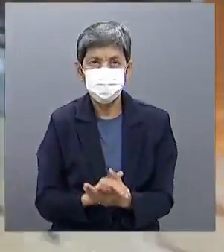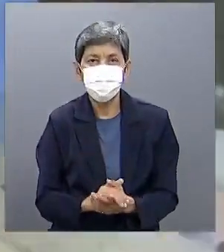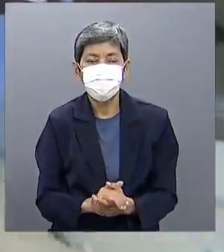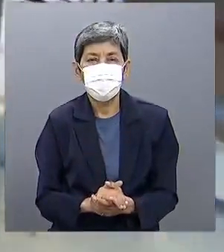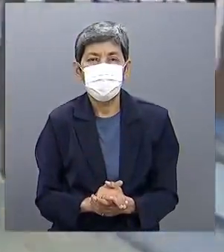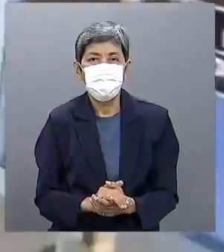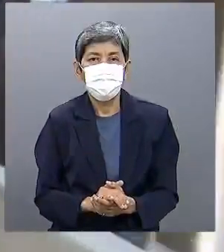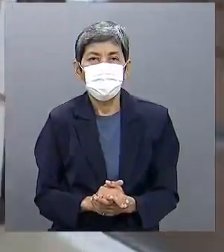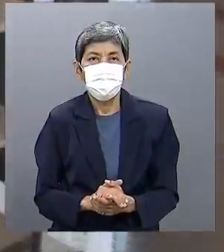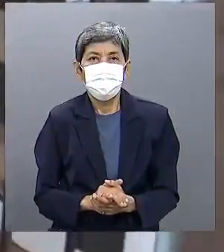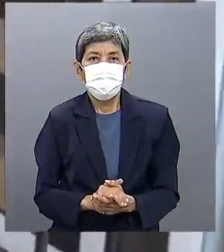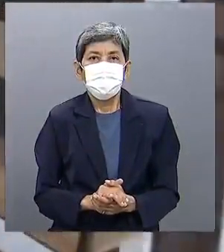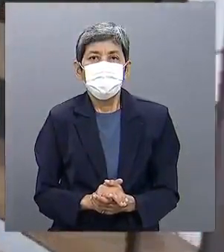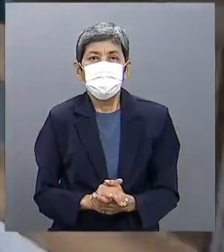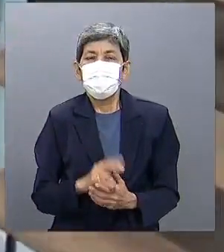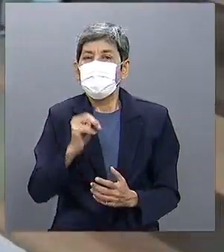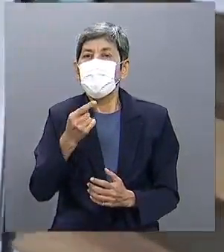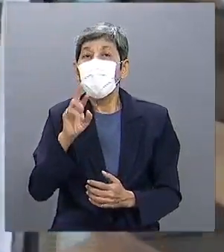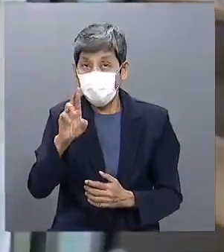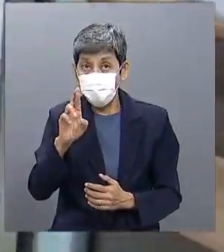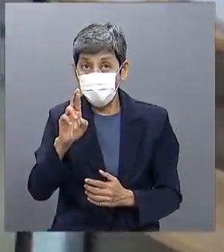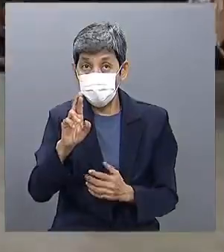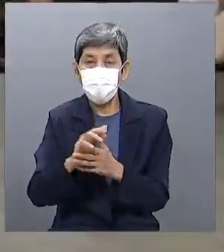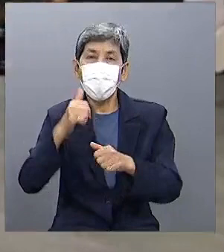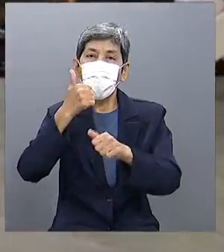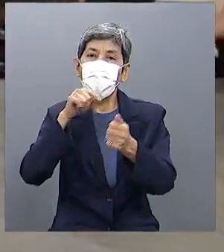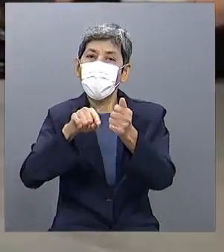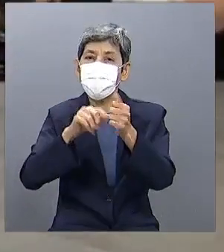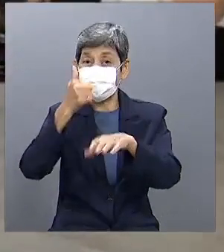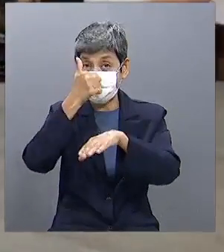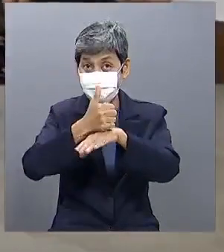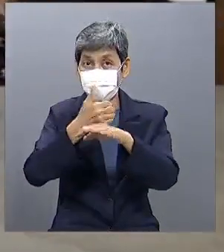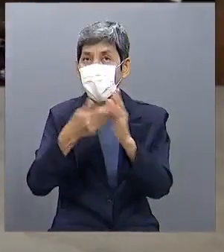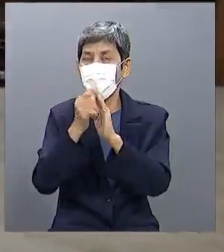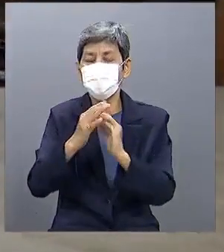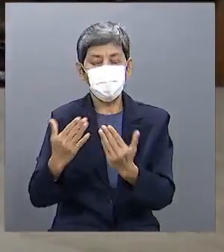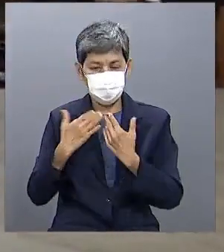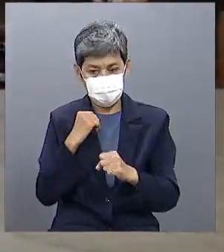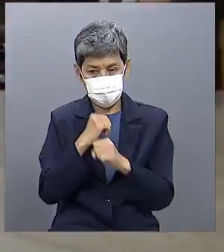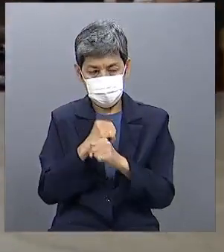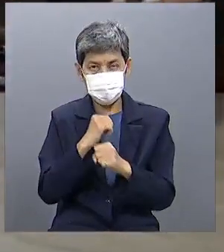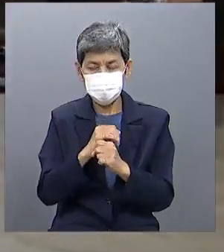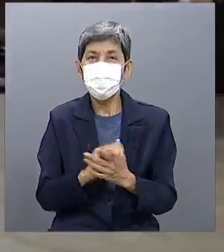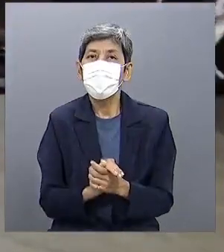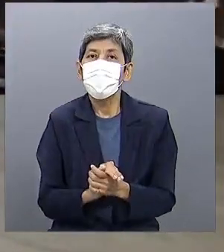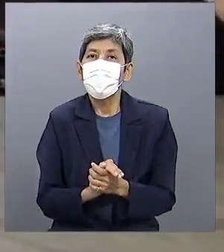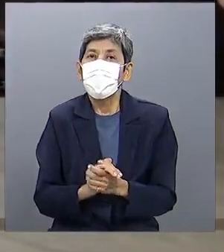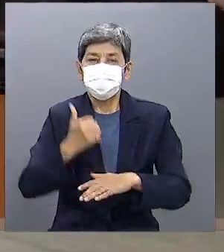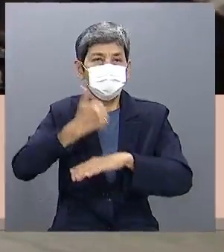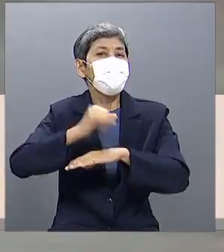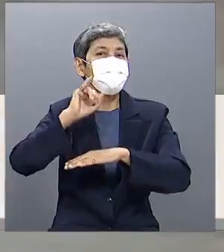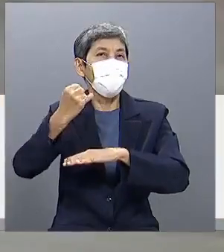1นายนครศิริวารินทร์ยานันท์ในอำเภอเมืองอุบลราชธานีได้รับมอบหมายจากนายพงษ์รัตน์ภิรมย์รัตน์ผู้ว่าราชการจังหวัด